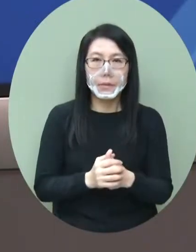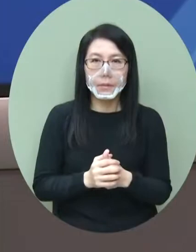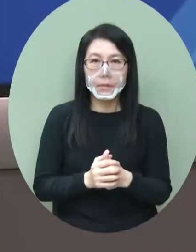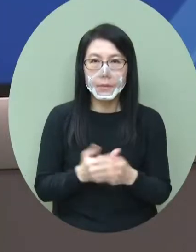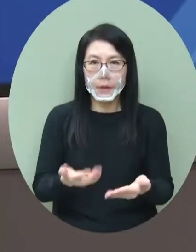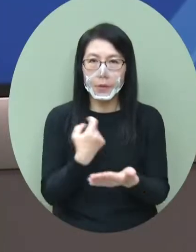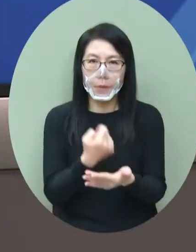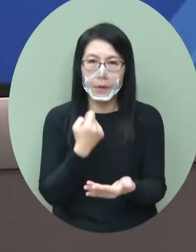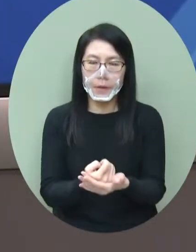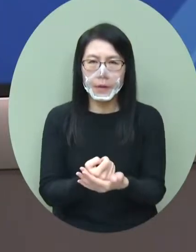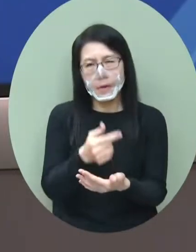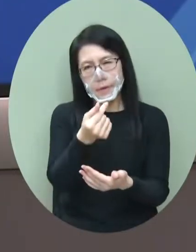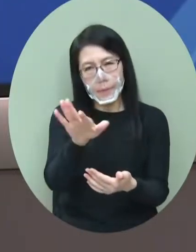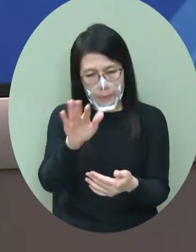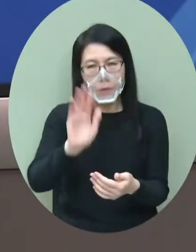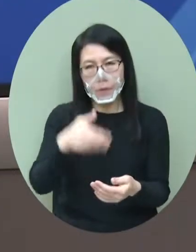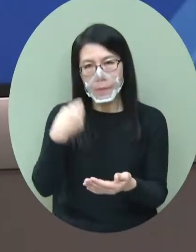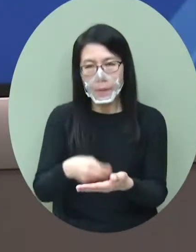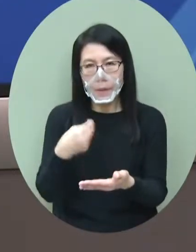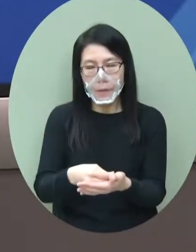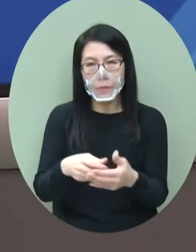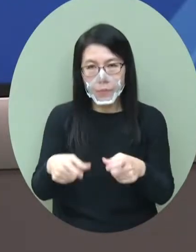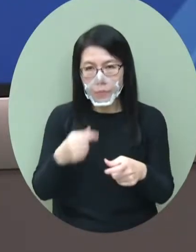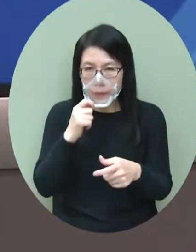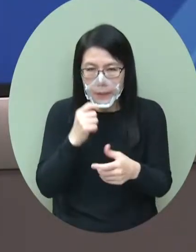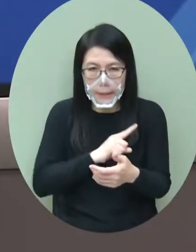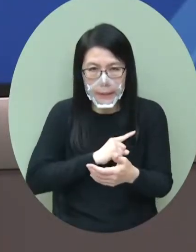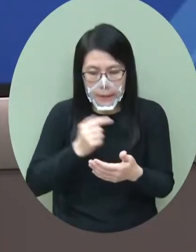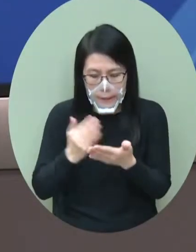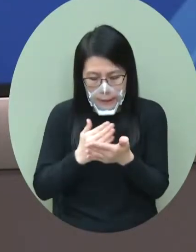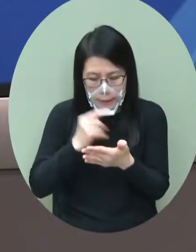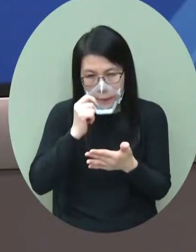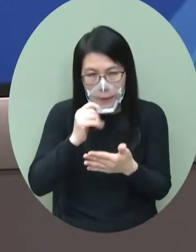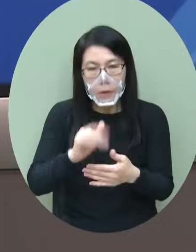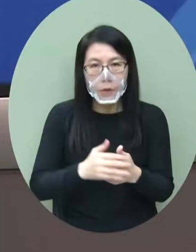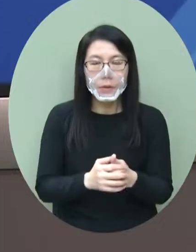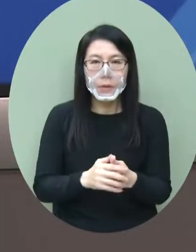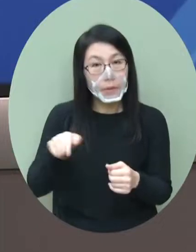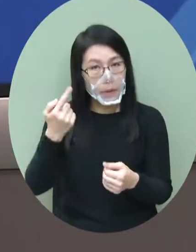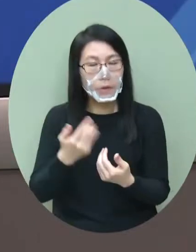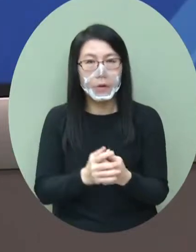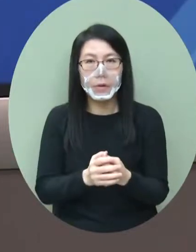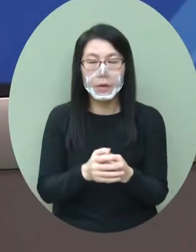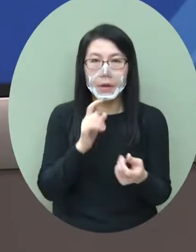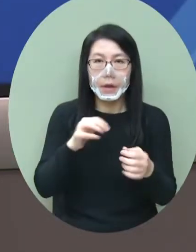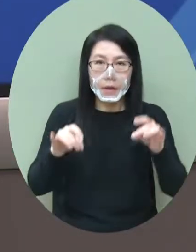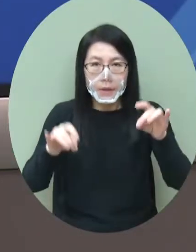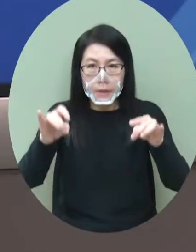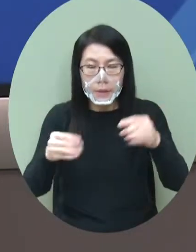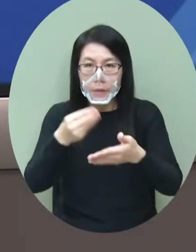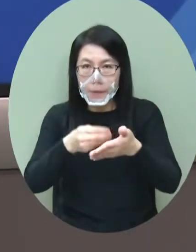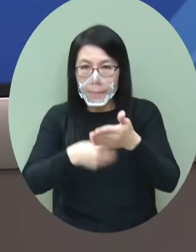度 都在上升，有时候就你可以 十几块钱就买一份。我们也跟消